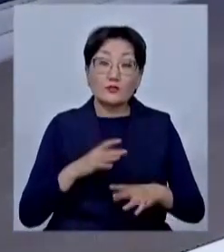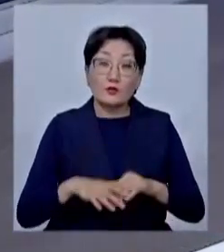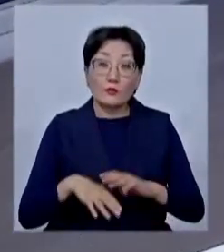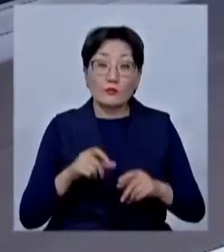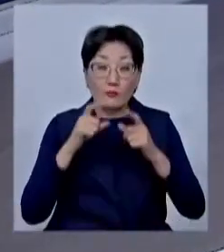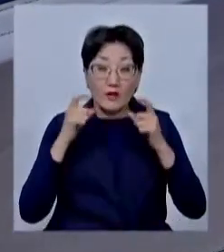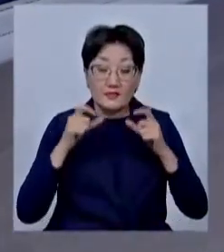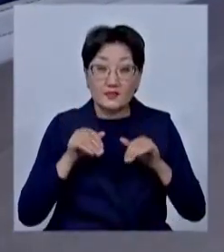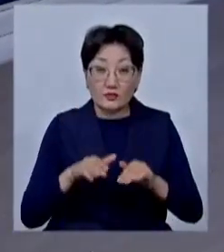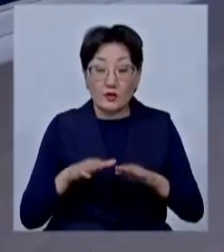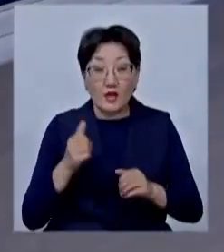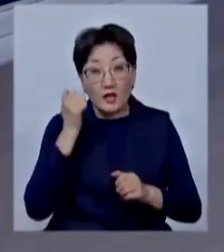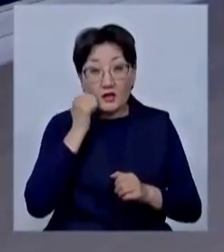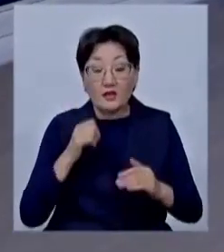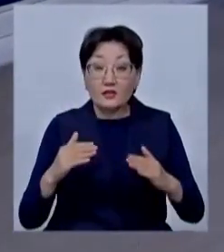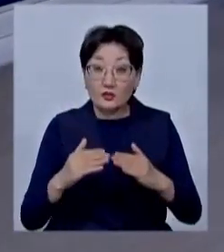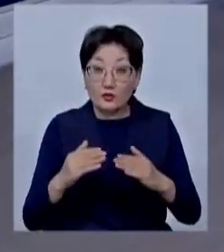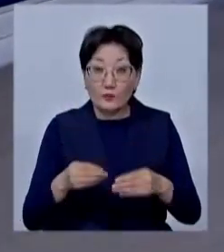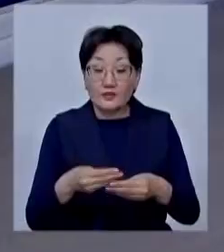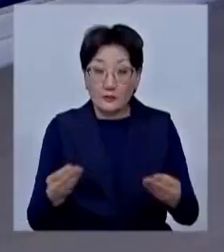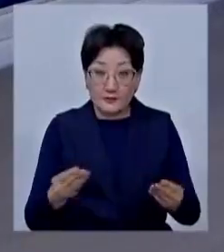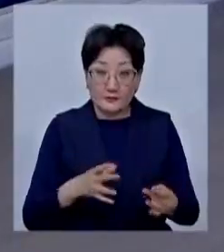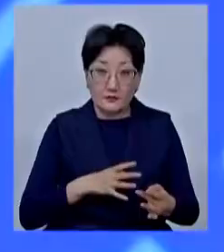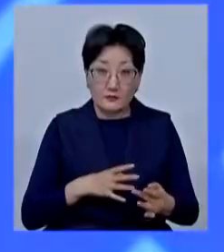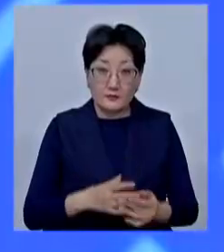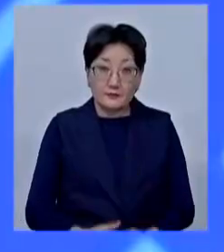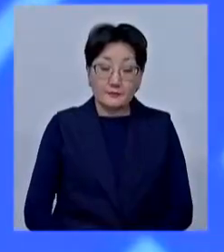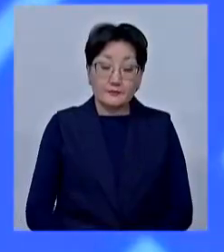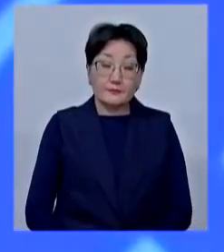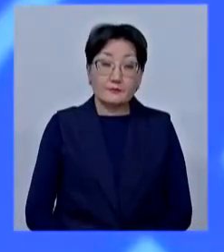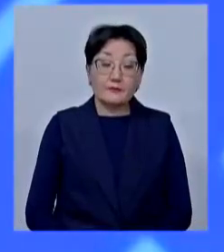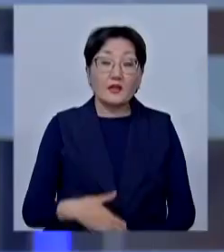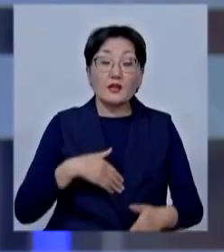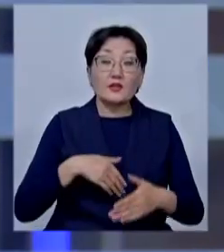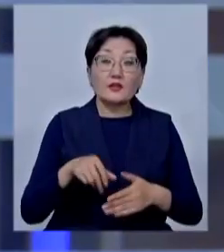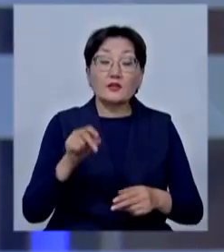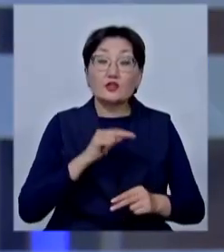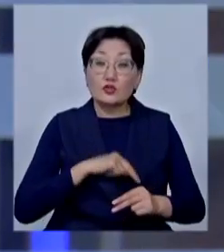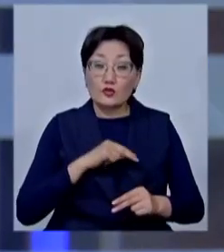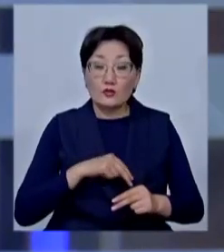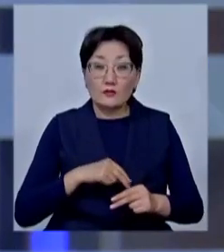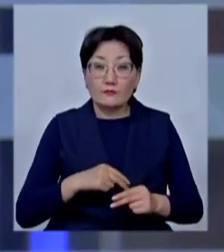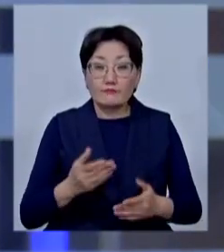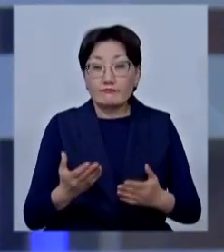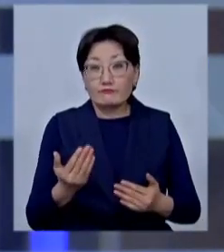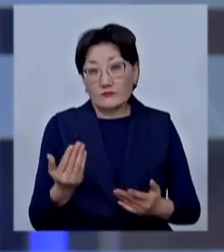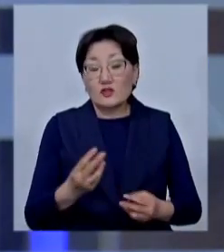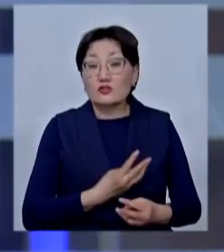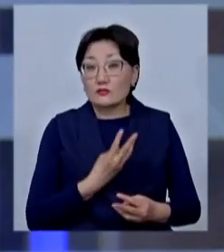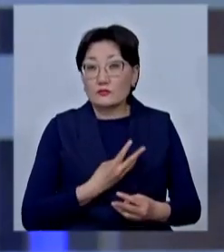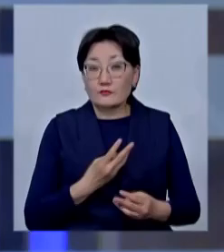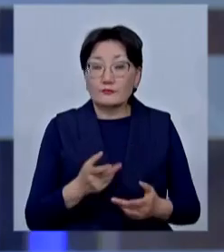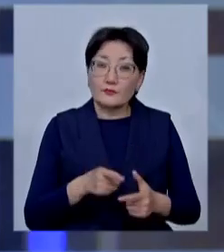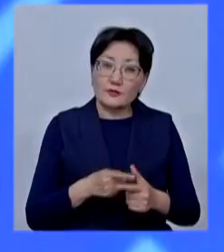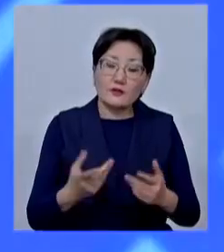маска тігіп, қарттар үйіне апарып таратып бердік. Ерікті болу жан қалауы ма, әлде бір мүдде үшін